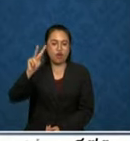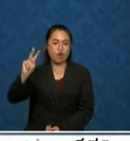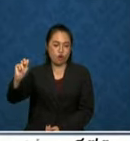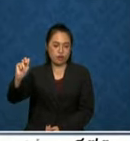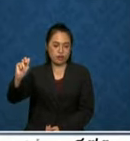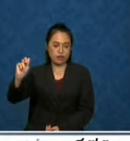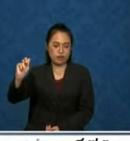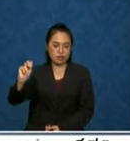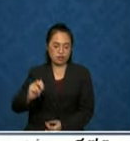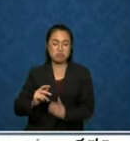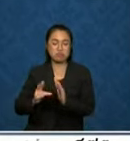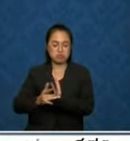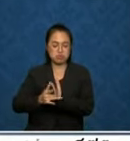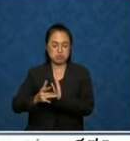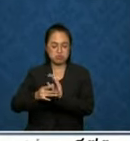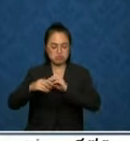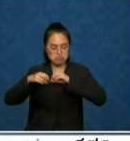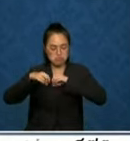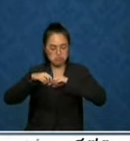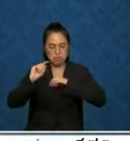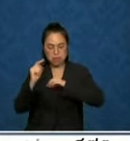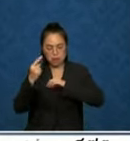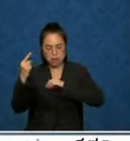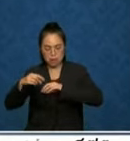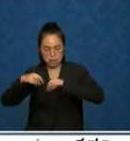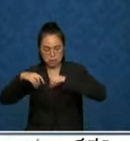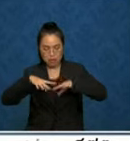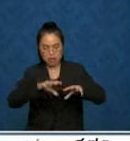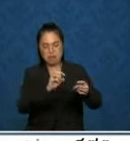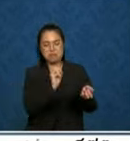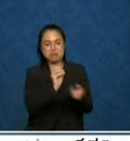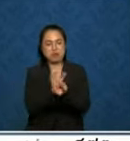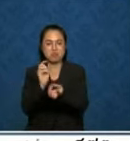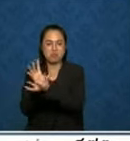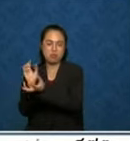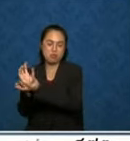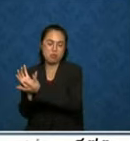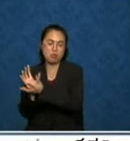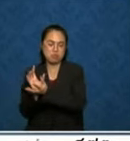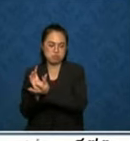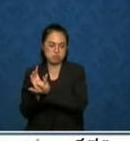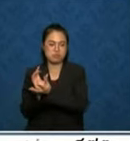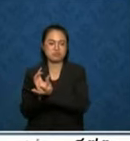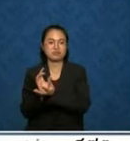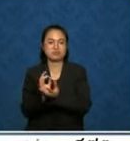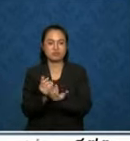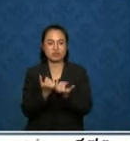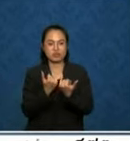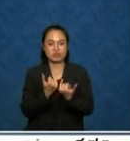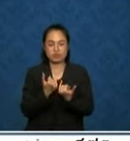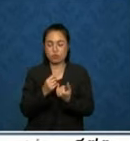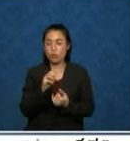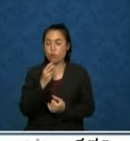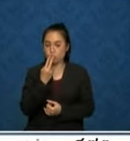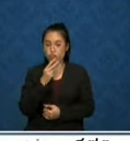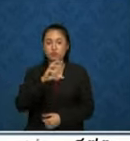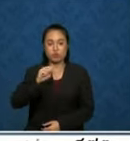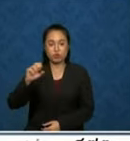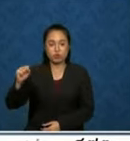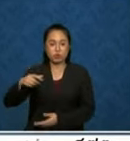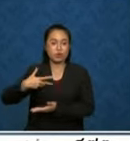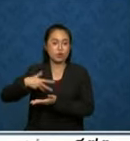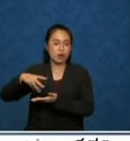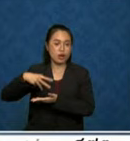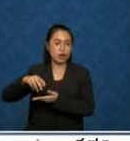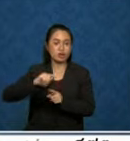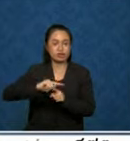าชนมันยิ่งระบาดไปไกลแล้วก็สร้างความเสียหายไม่ต่างจากเชื้อไวรัสเลยค่ะท่านประธานเพื่อนสมาชิกหลายๆท่านได้อภิปรายไปแล้วหล